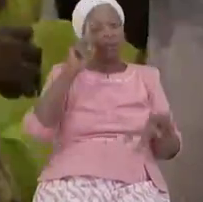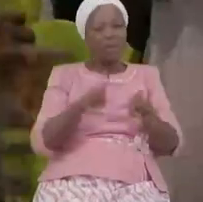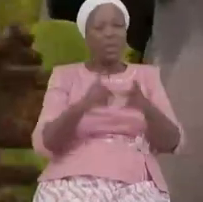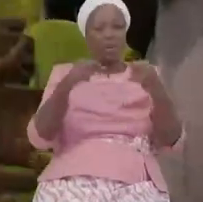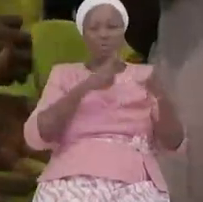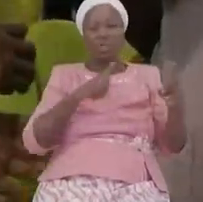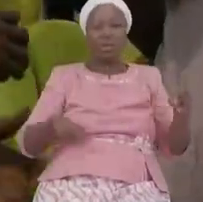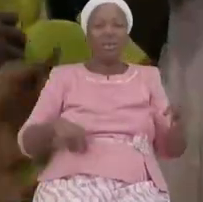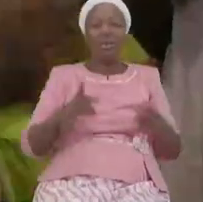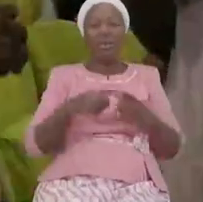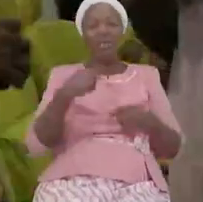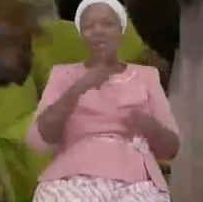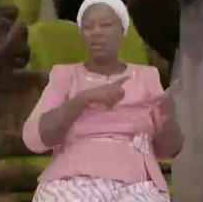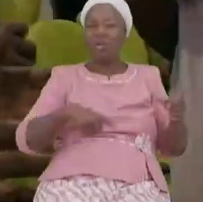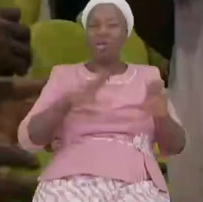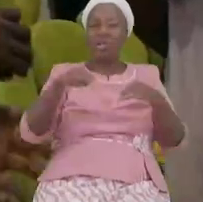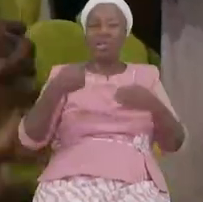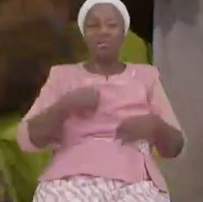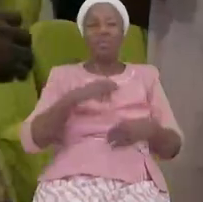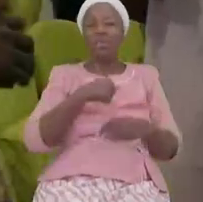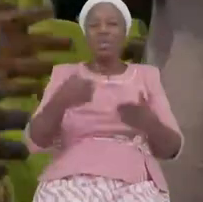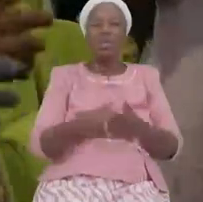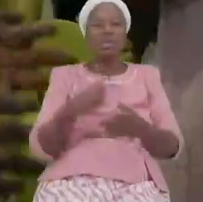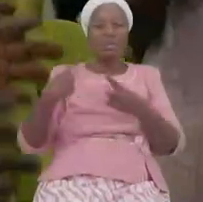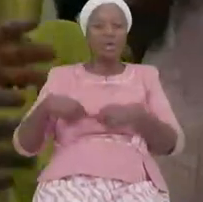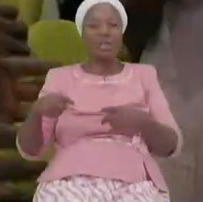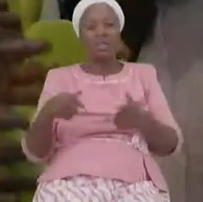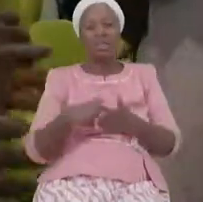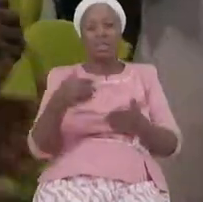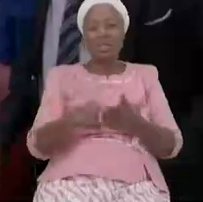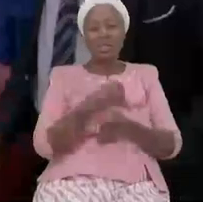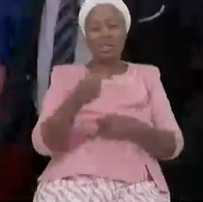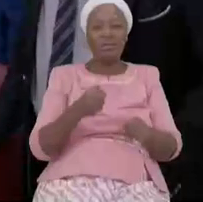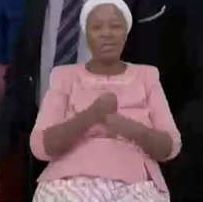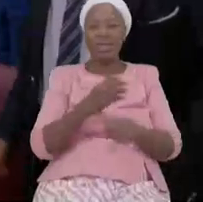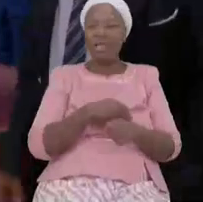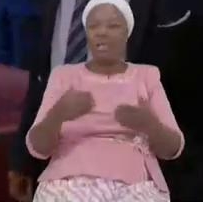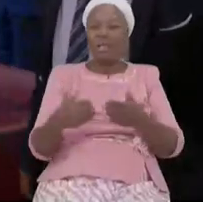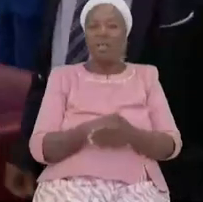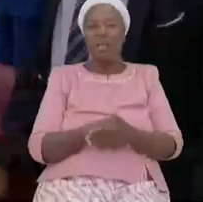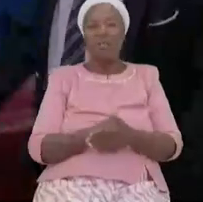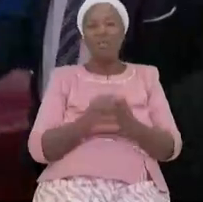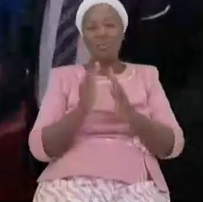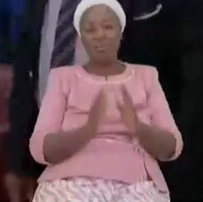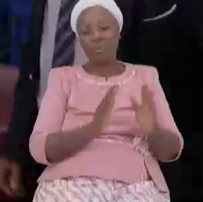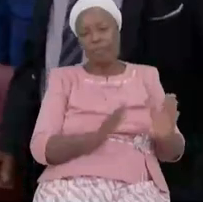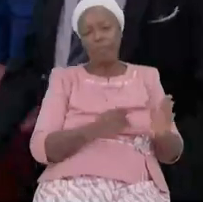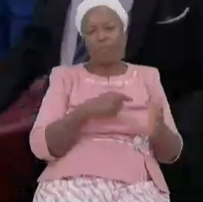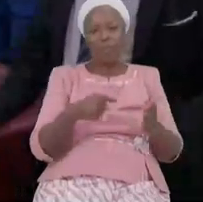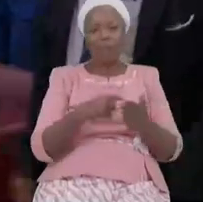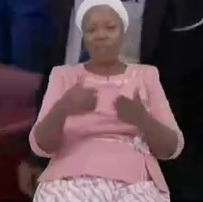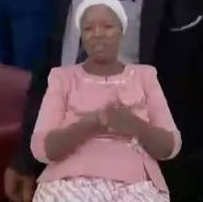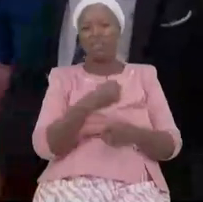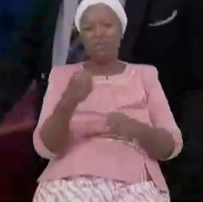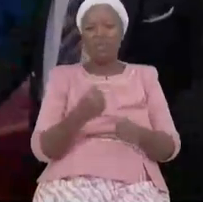un cœur nouveau cette nouvelle année, une nouvelle vie dans cette nouvelle année. Donne-moi une nouvelle disposition dans cette nouvelle année.